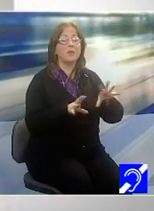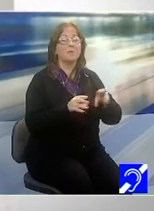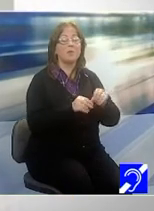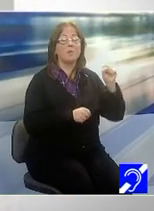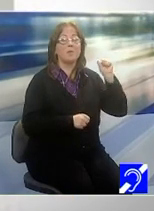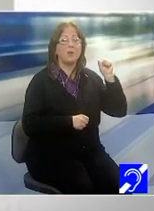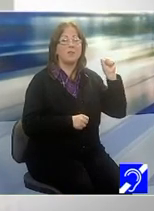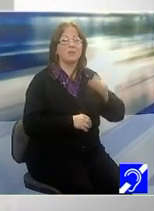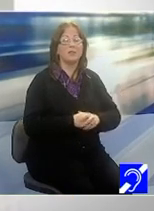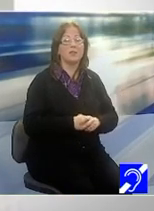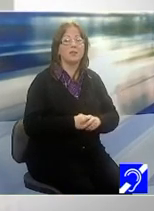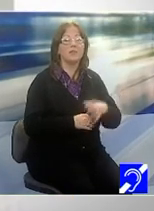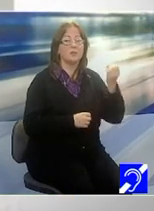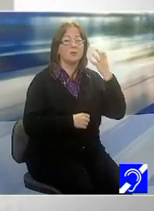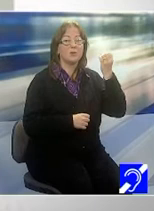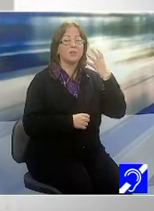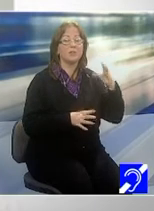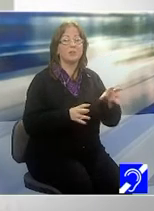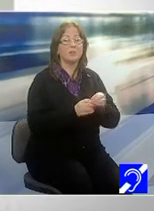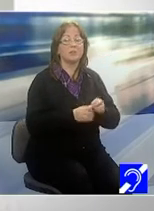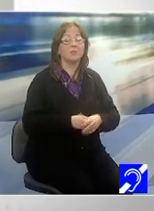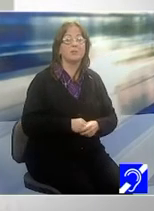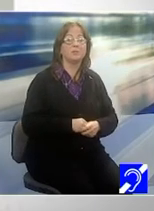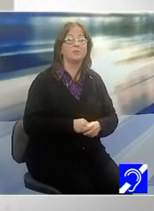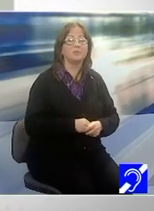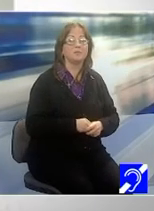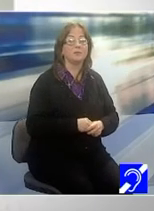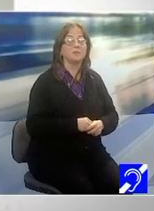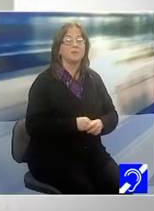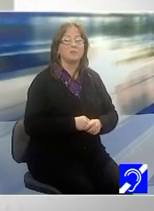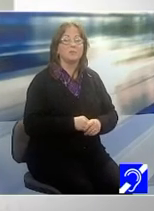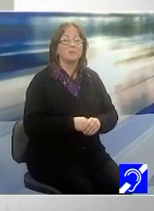pentru acest guvern este să ridice cumva mingea la fileu, să ridice ștacheta,